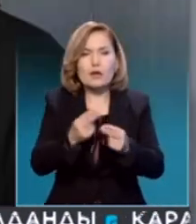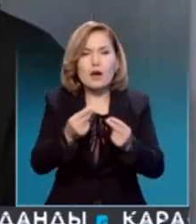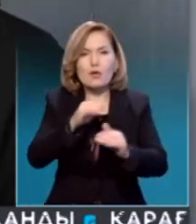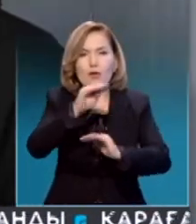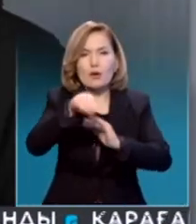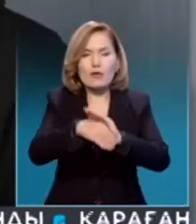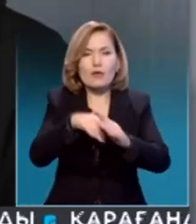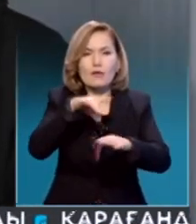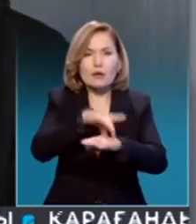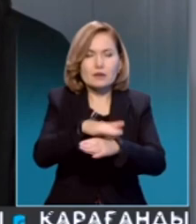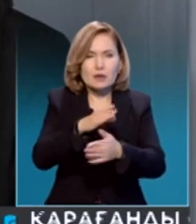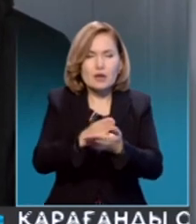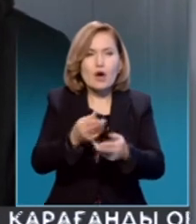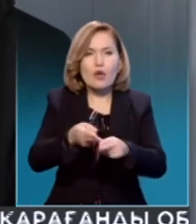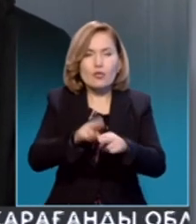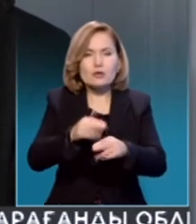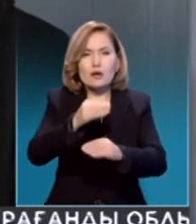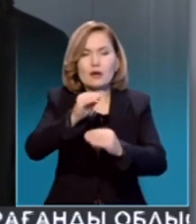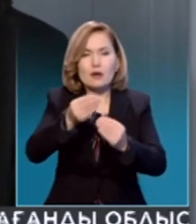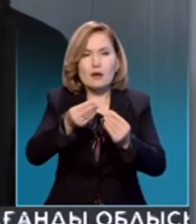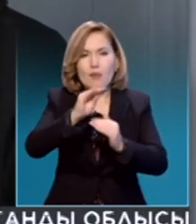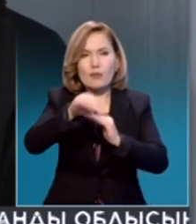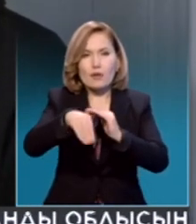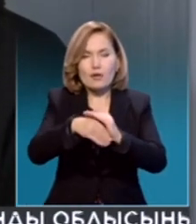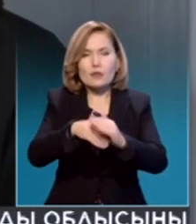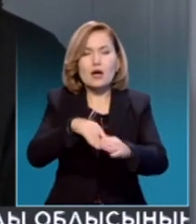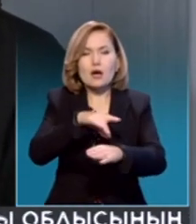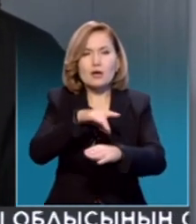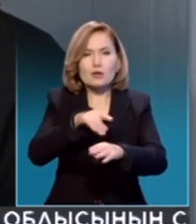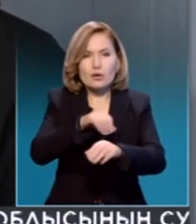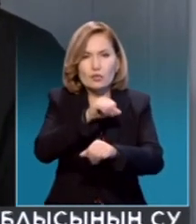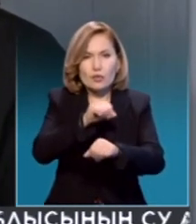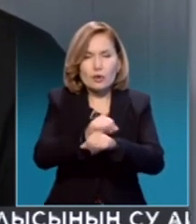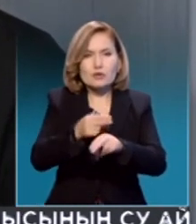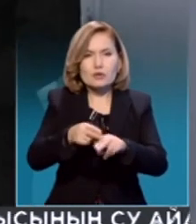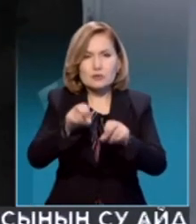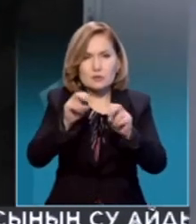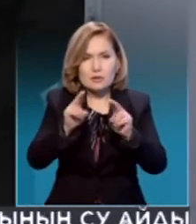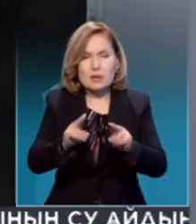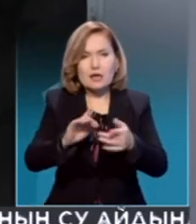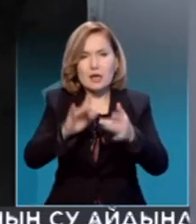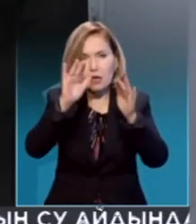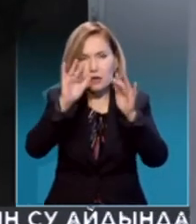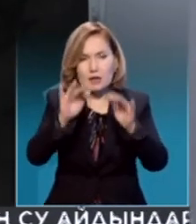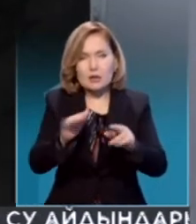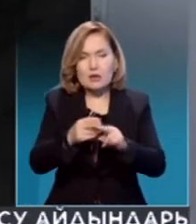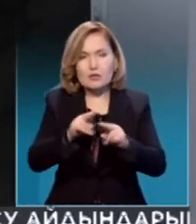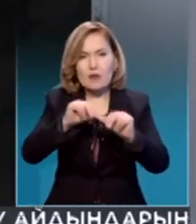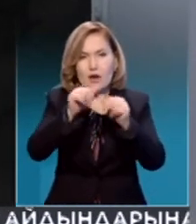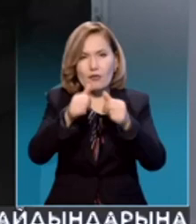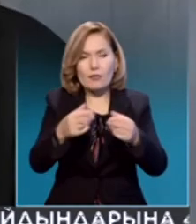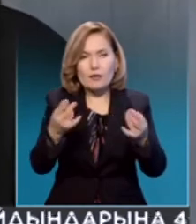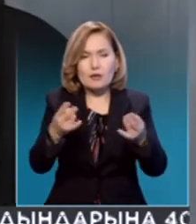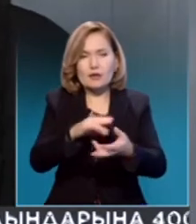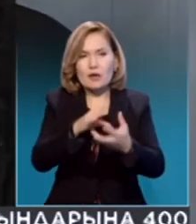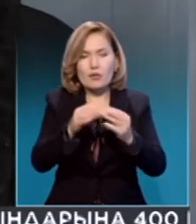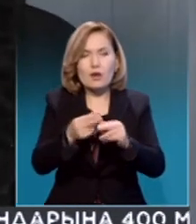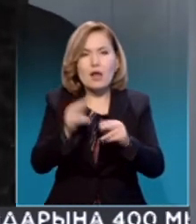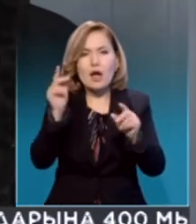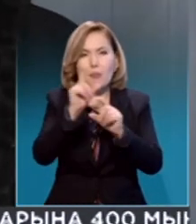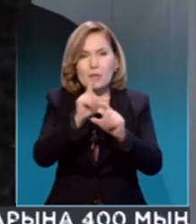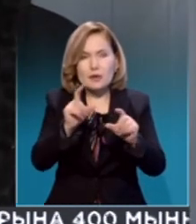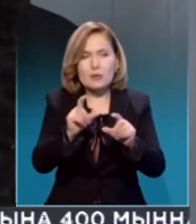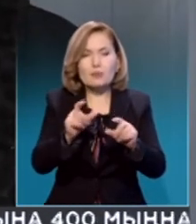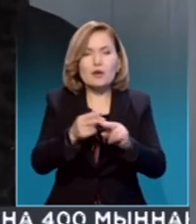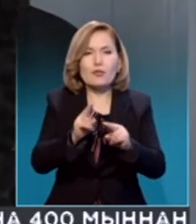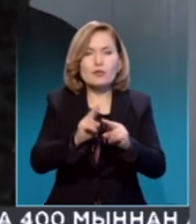отыр. Бүгінгі таңда осы үш ауданның білім бөлім басшылары өз арыздарымен, өз өтініштерімен жұмыстан босатылды.